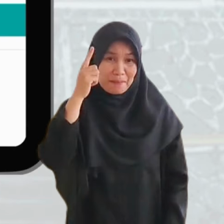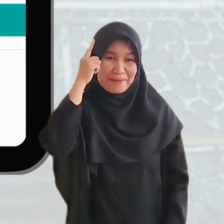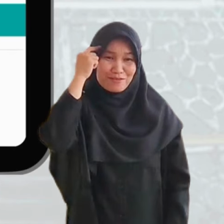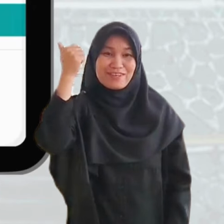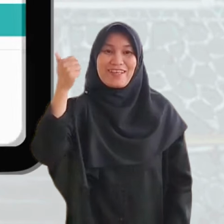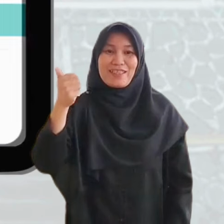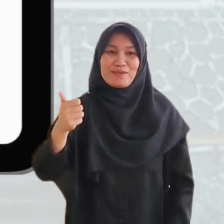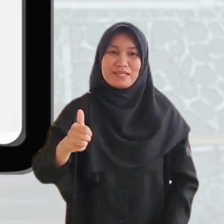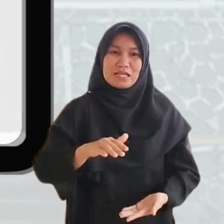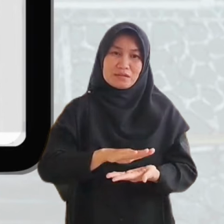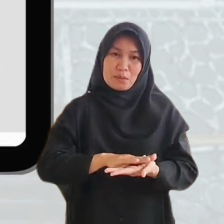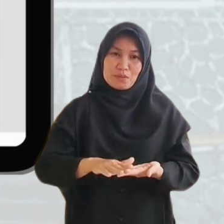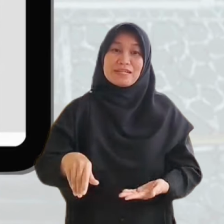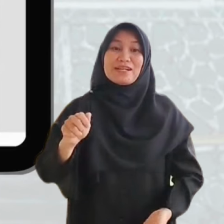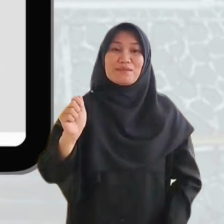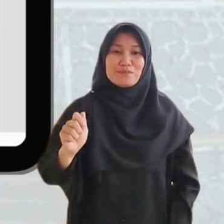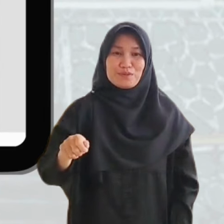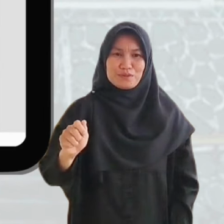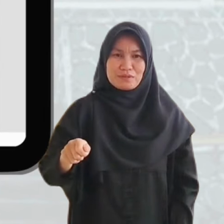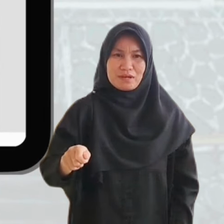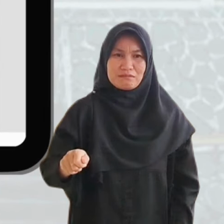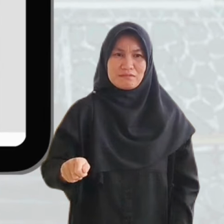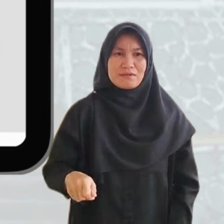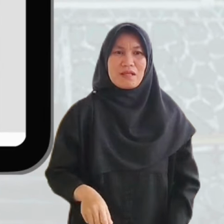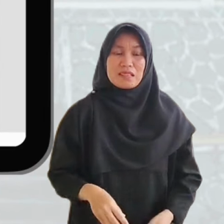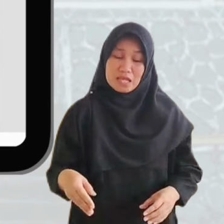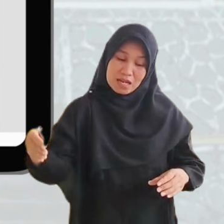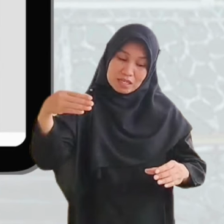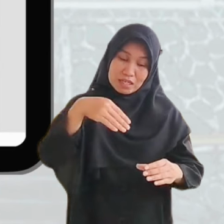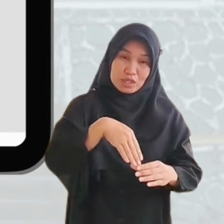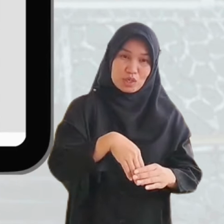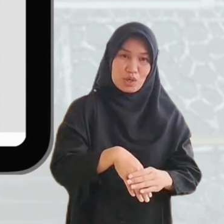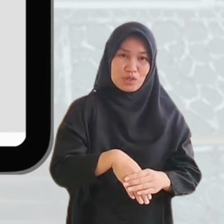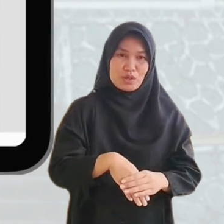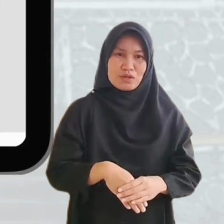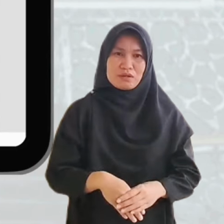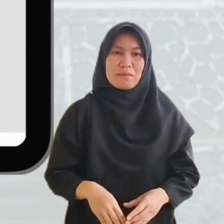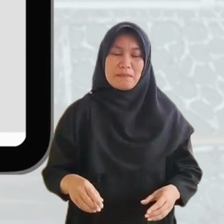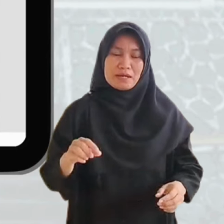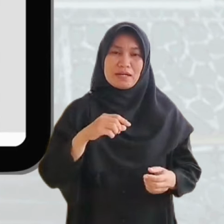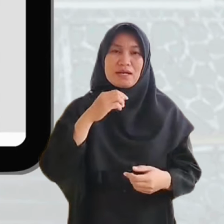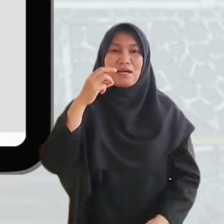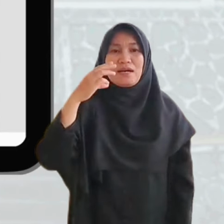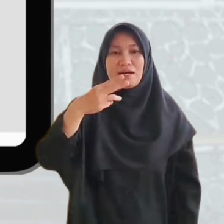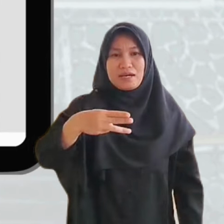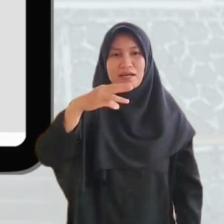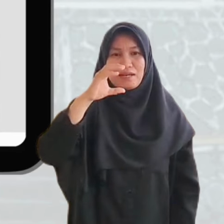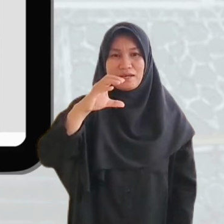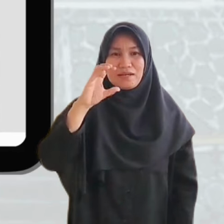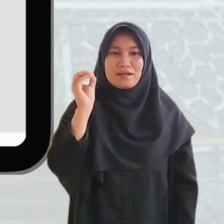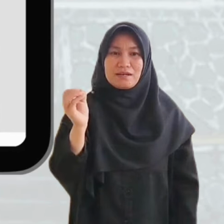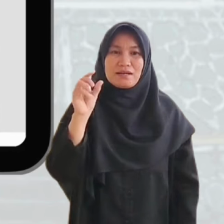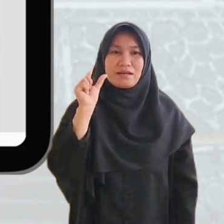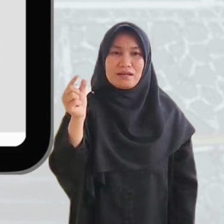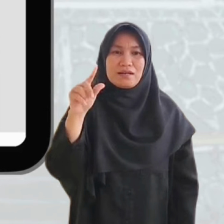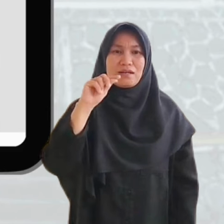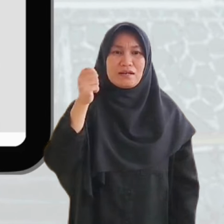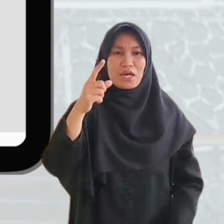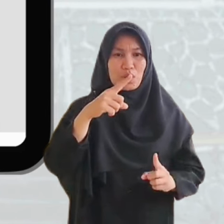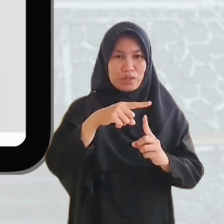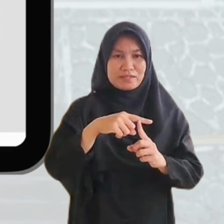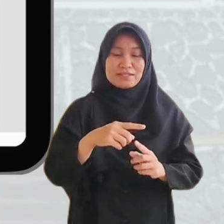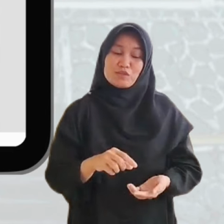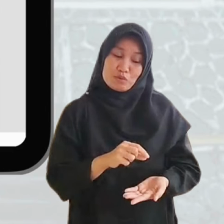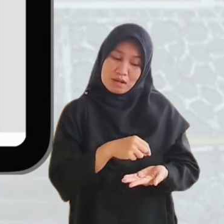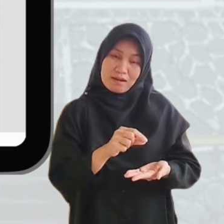format file PDF. Perlu diketahui, pada dokumen salinan putusan atau penetapan yang telah didownload atau diunduh